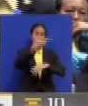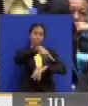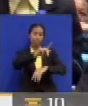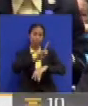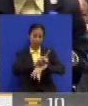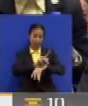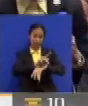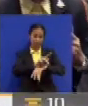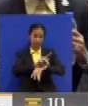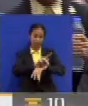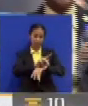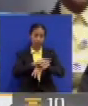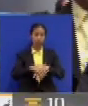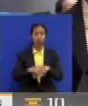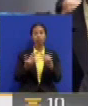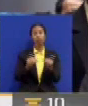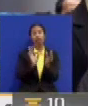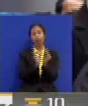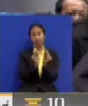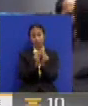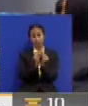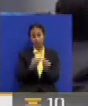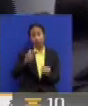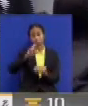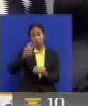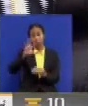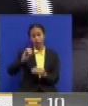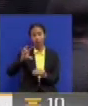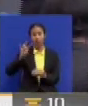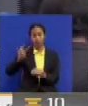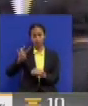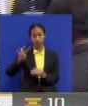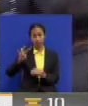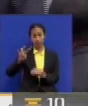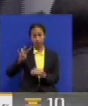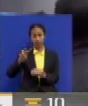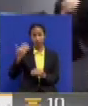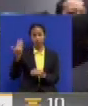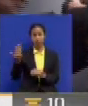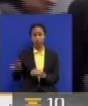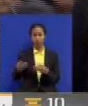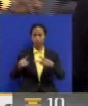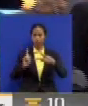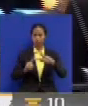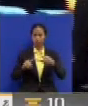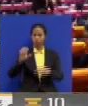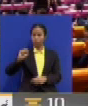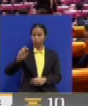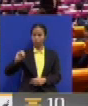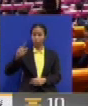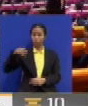นั่นแหละตรงจะคลายไหมที่ข้าวจะคลายไหม มาถึงขั้นนี้แล้วอ่ะถ้าไม่คลาย